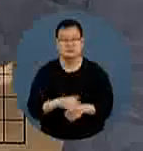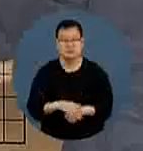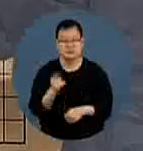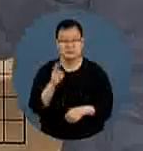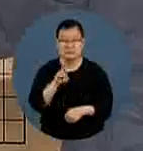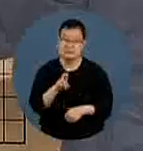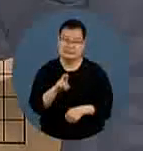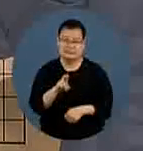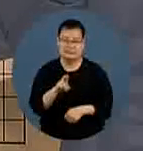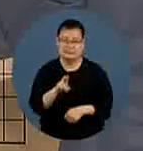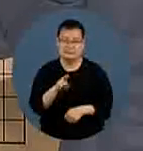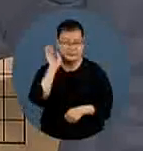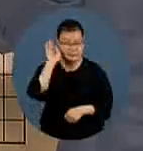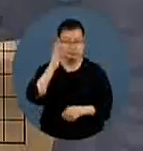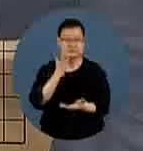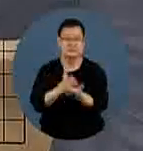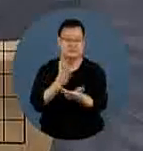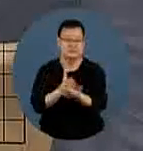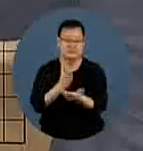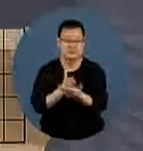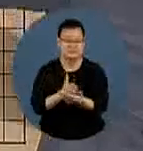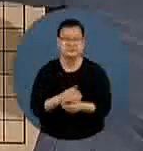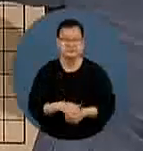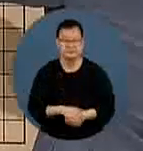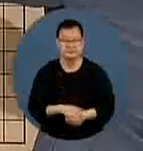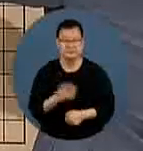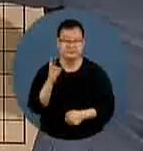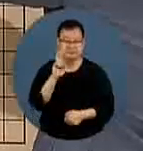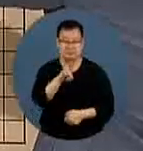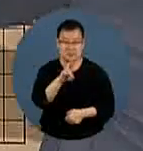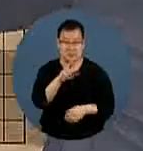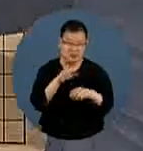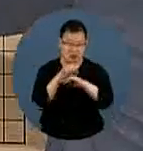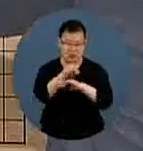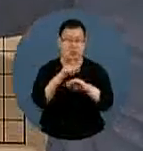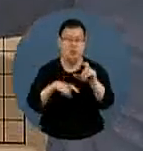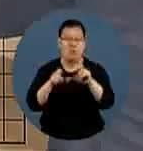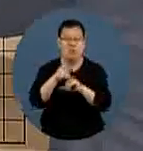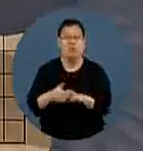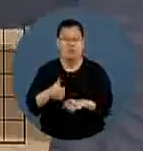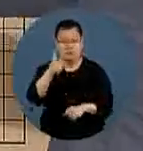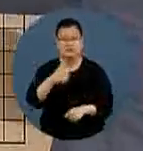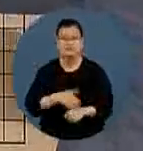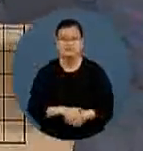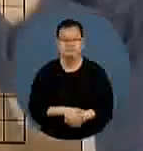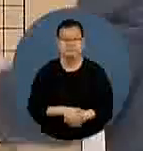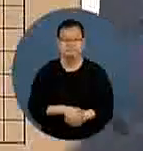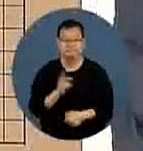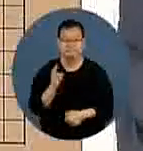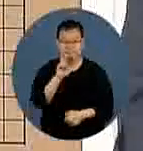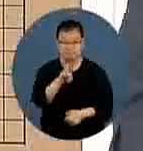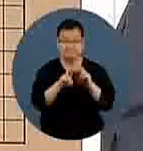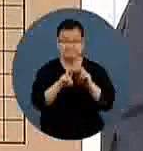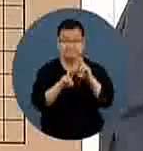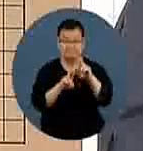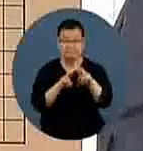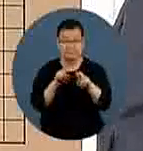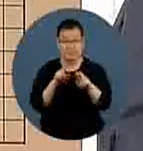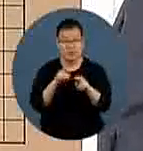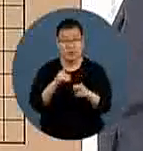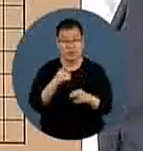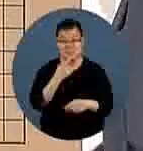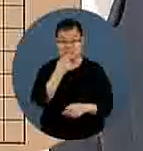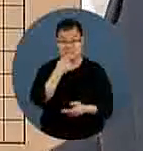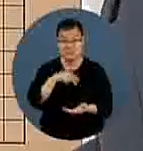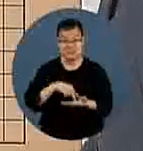받아주는 거. 이런 수는 참 앞으로 안 두셔야 됩니다. 네. 이렇게 역습을 했으면 곤란했고요. 이걸 놓으니까 한칸 뛰어서. 지금은 너무 기분이